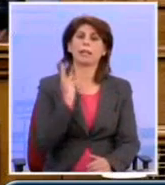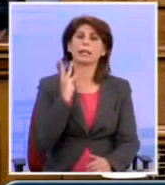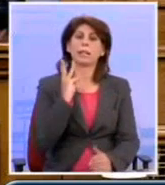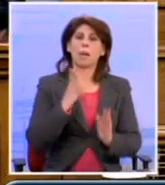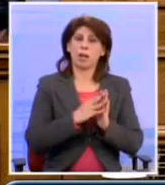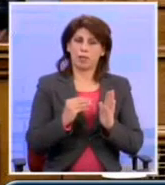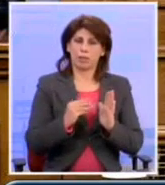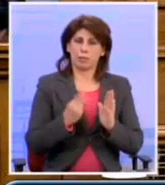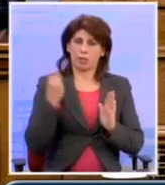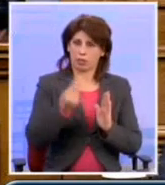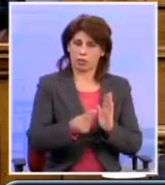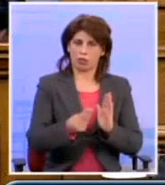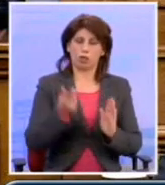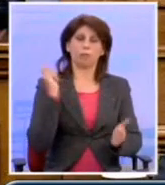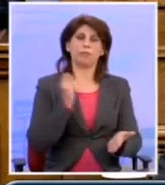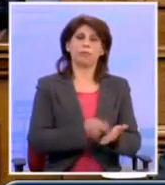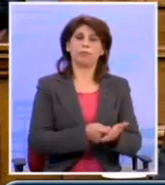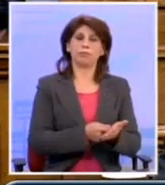παραδείγματα. Αγορά